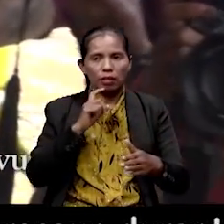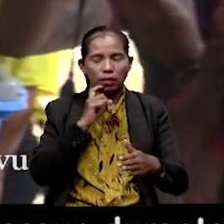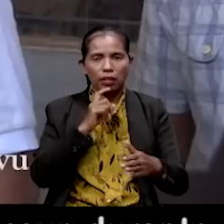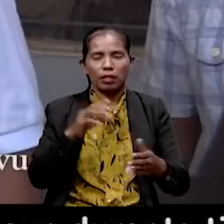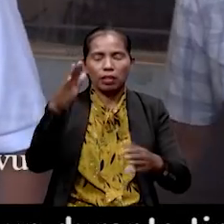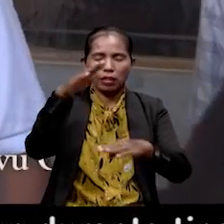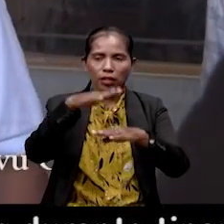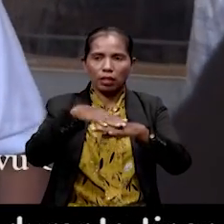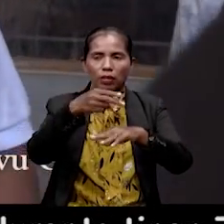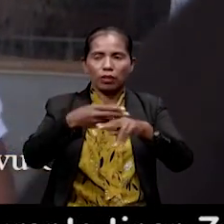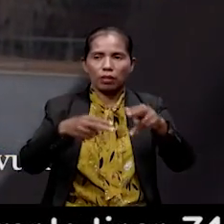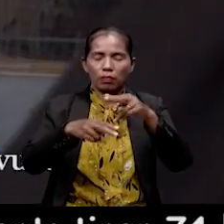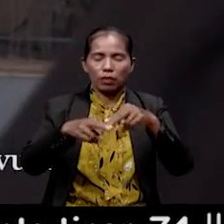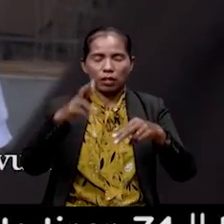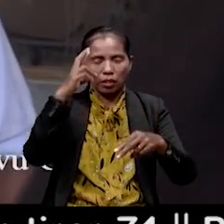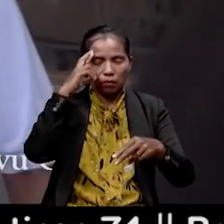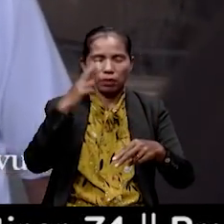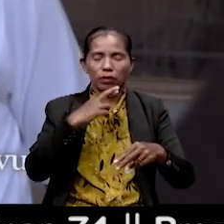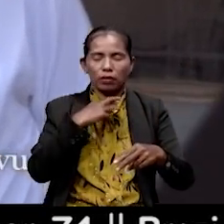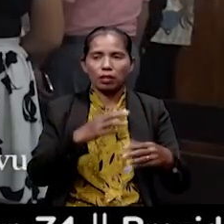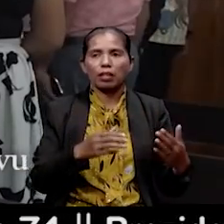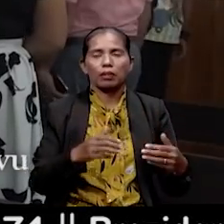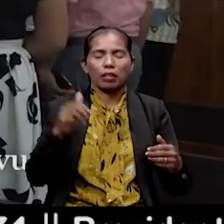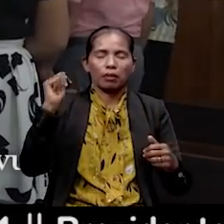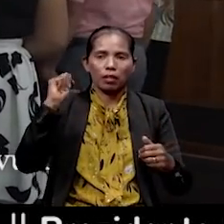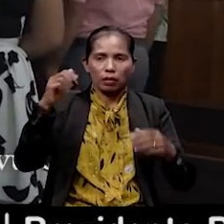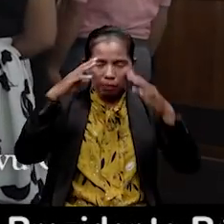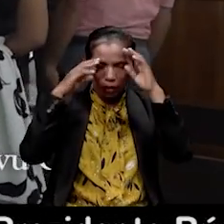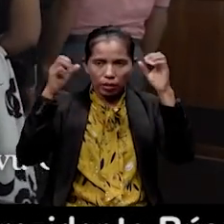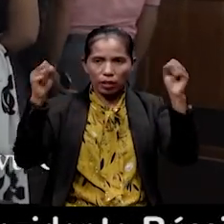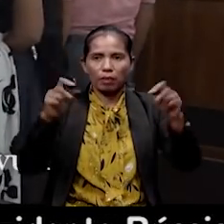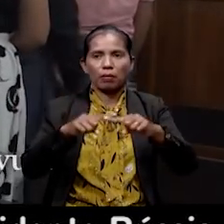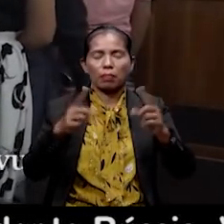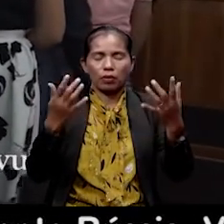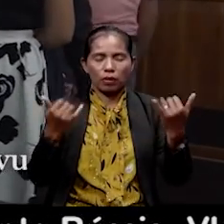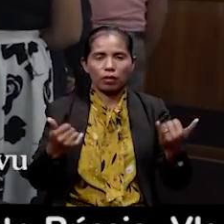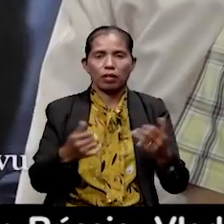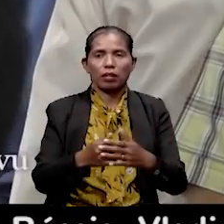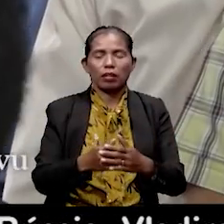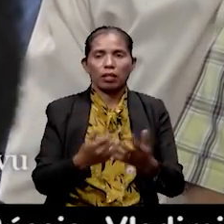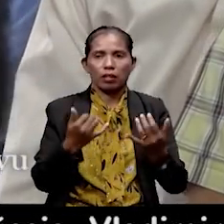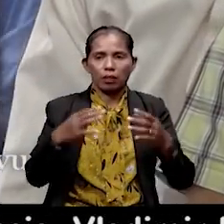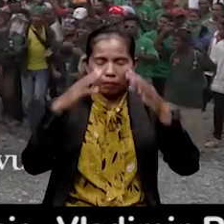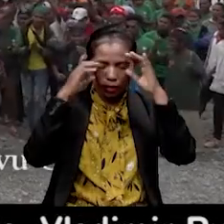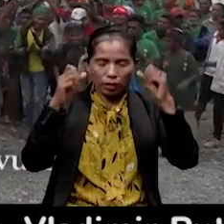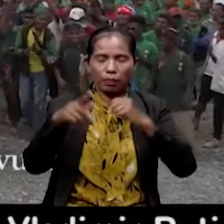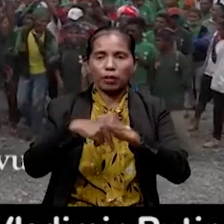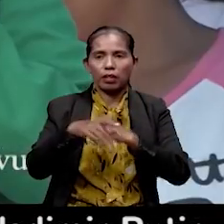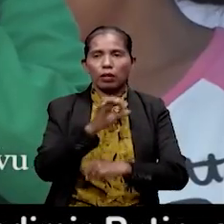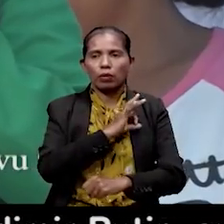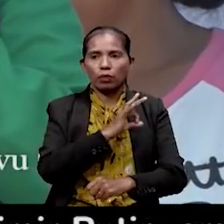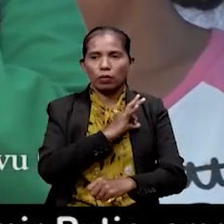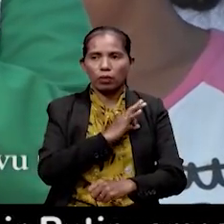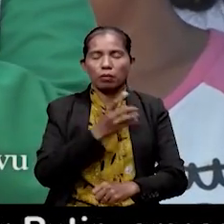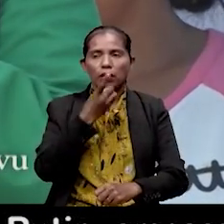tula lima ona barramus orta atau kandidata amba presiden republika, mai beto ahin lorong ne, fin mak presidente partido kunto mesak